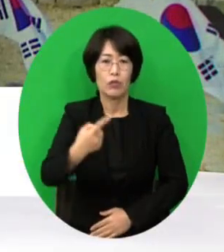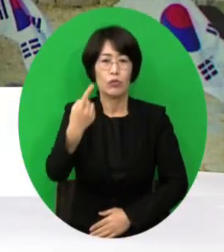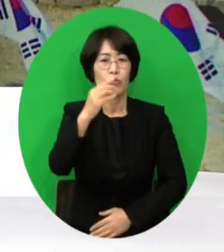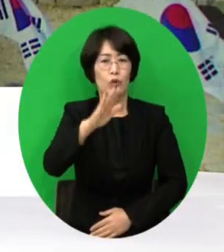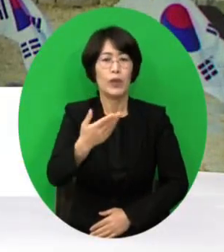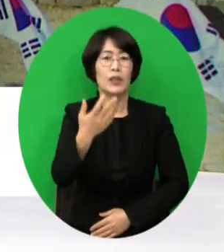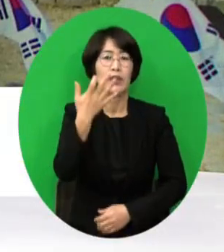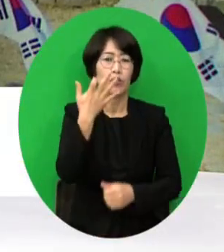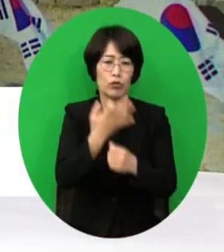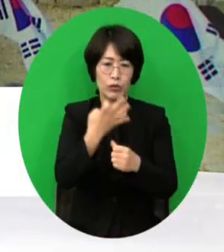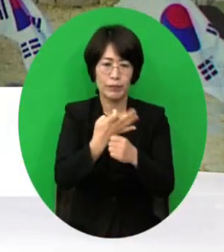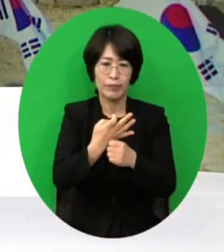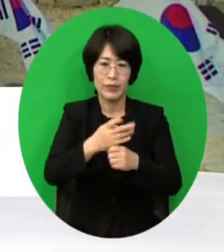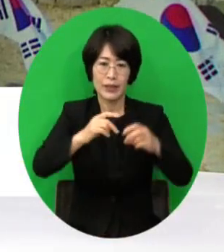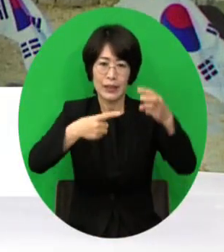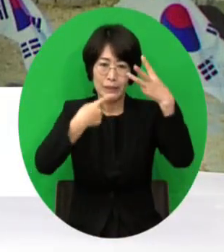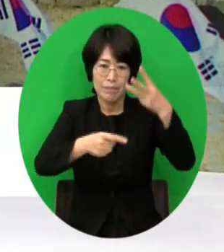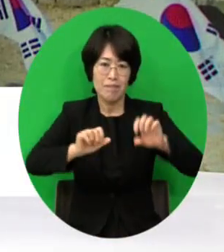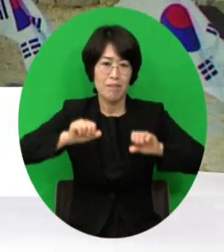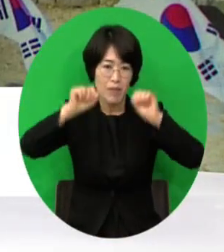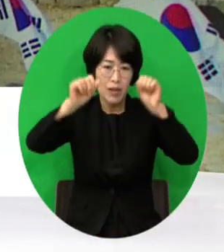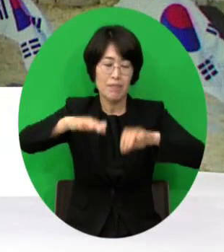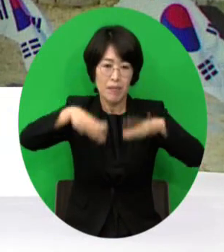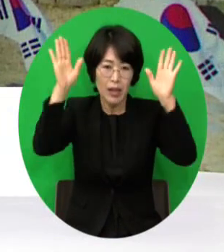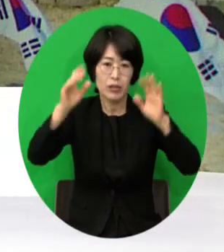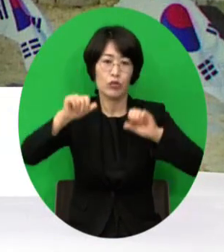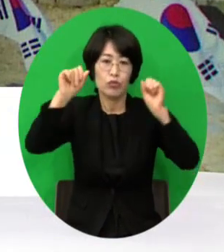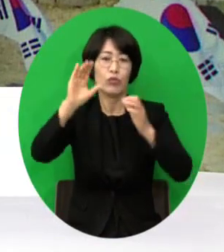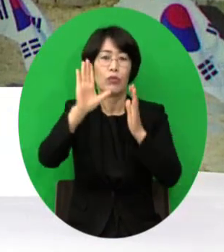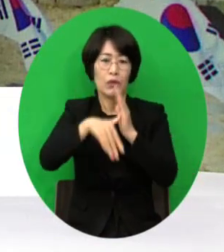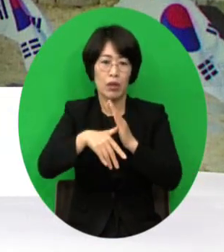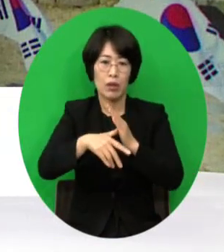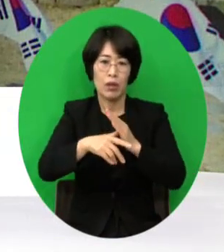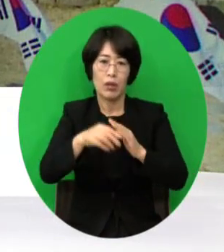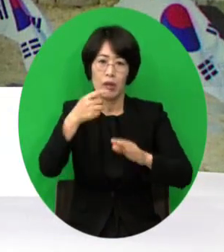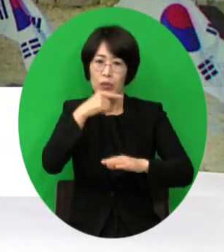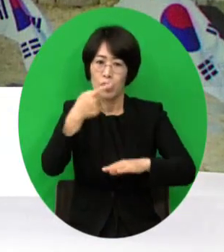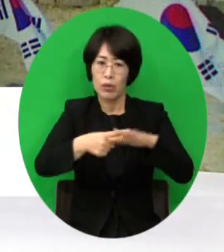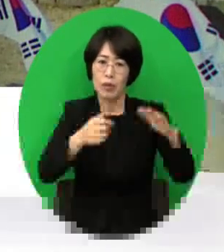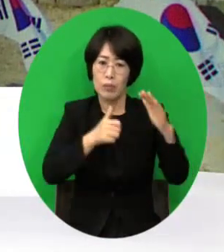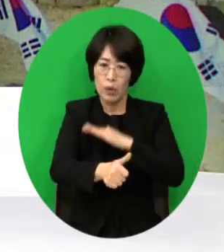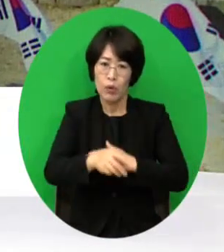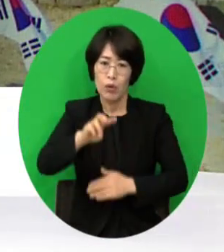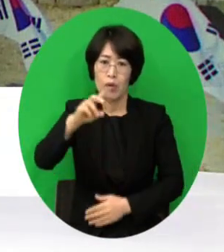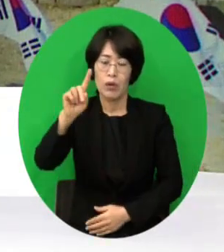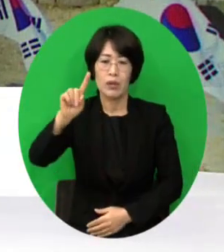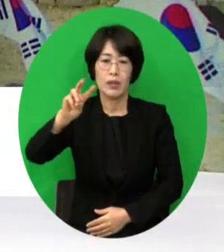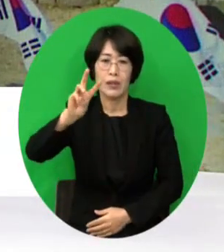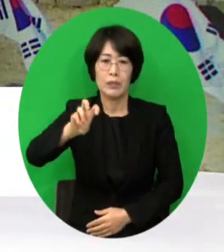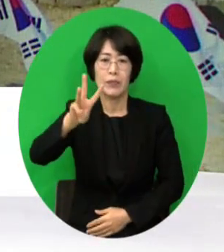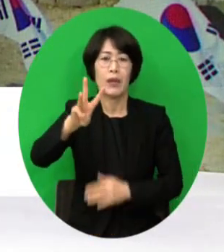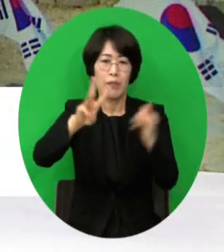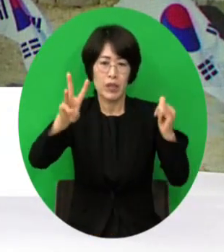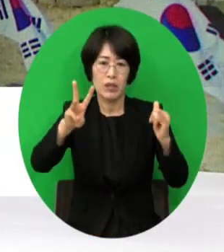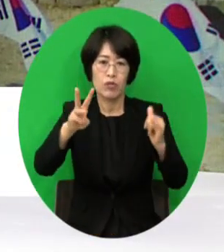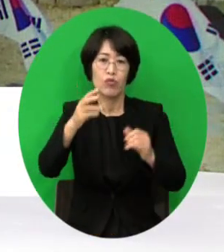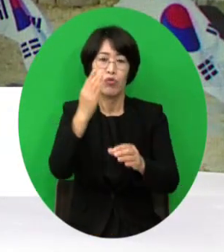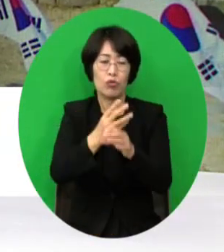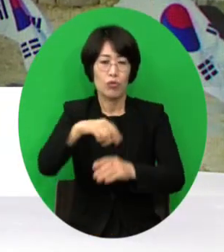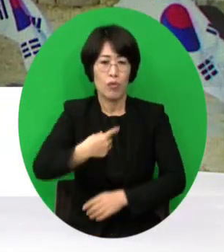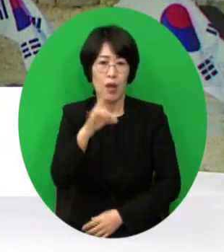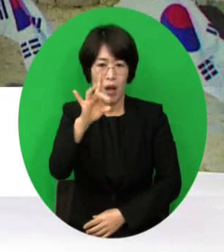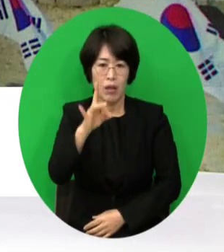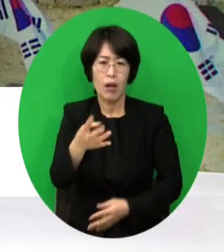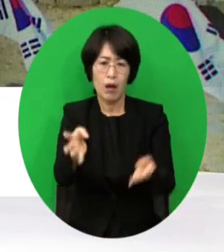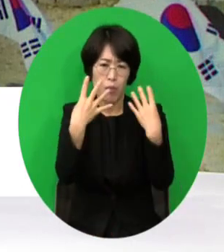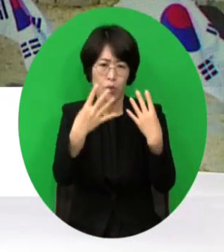1919년 3.1 만세운동 당시 민족대표 33인 가운데 유일하게 감옥에서 순국한 지강 양한묵 선생을